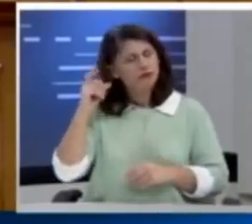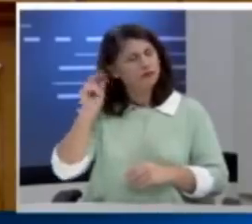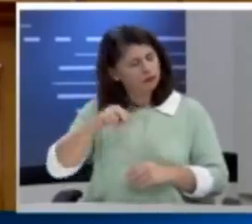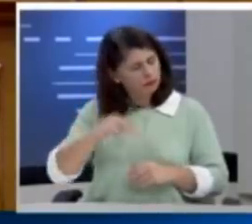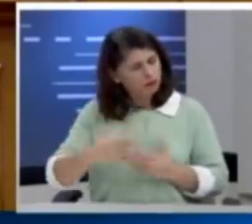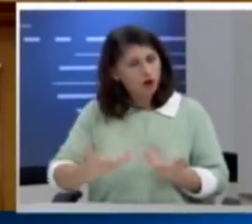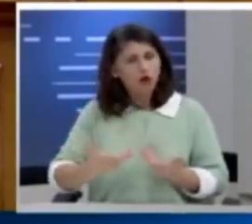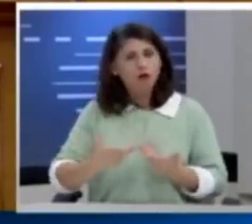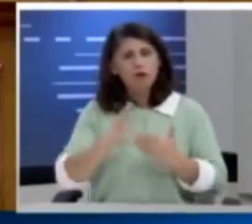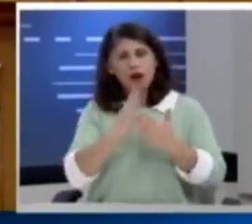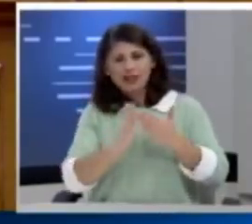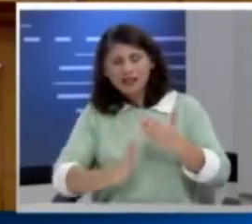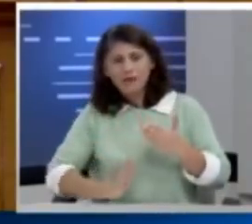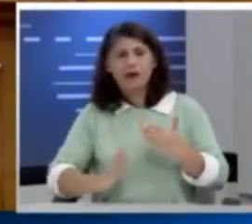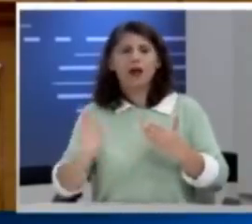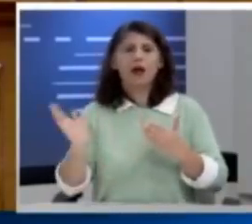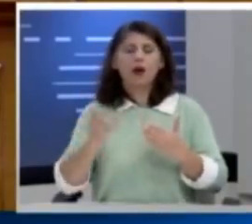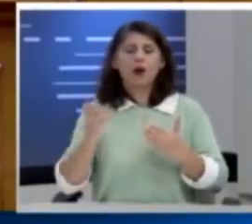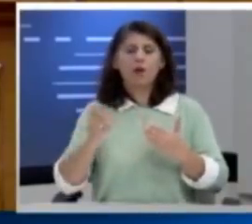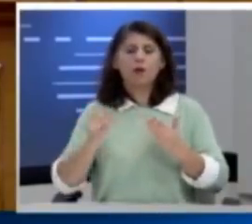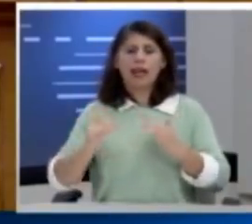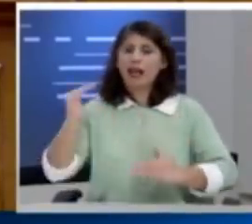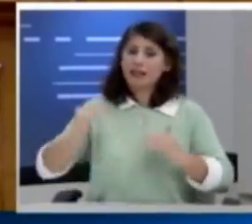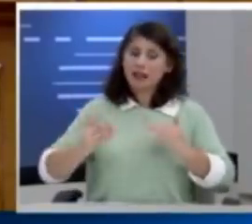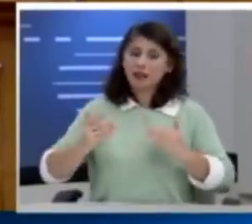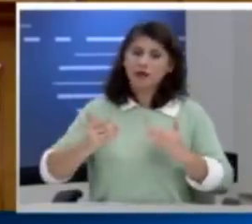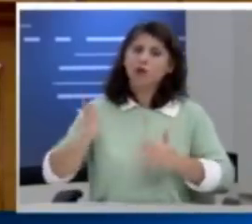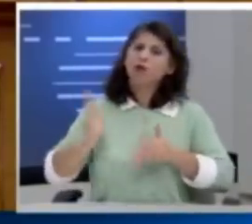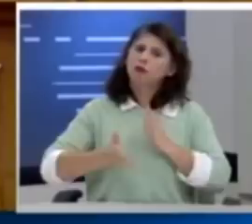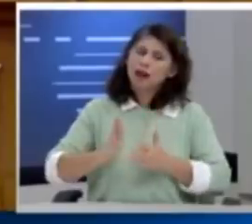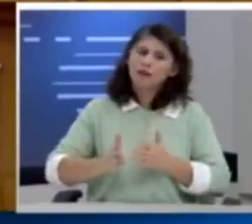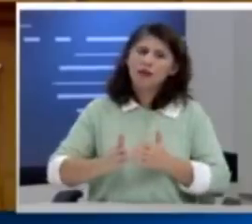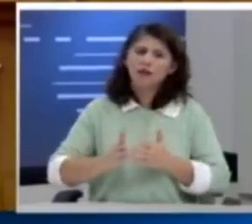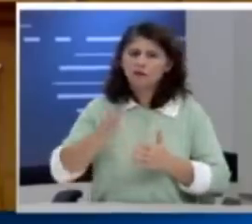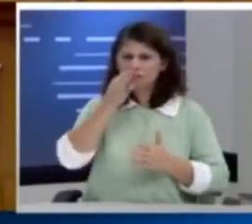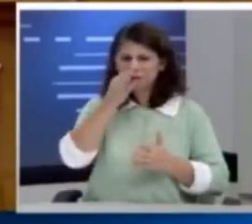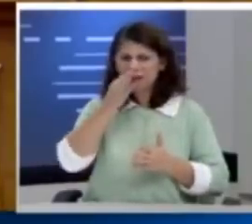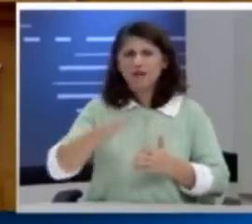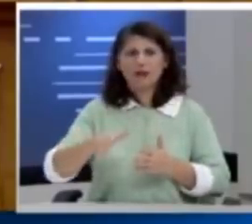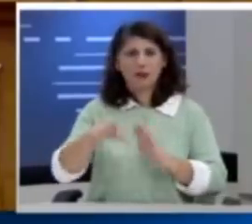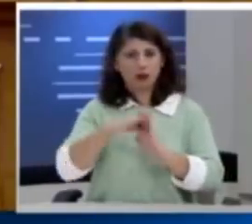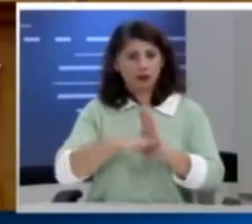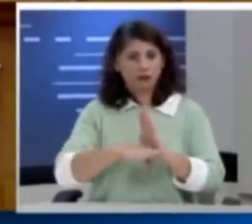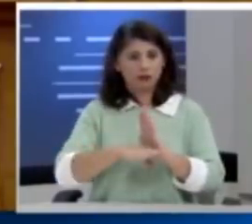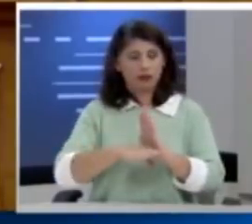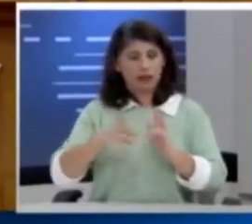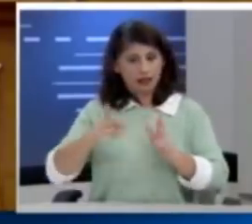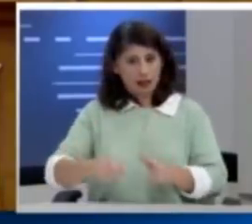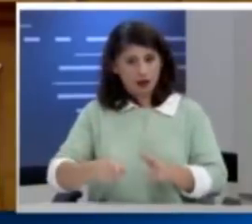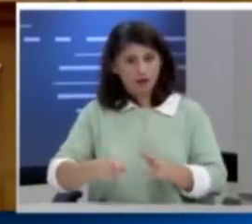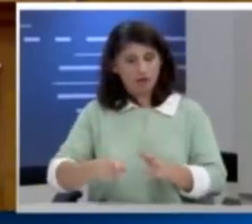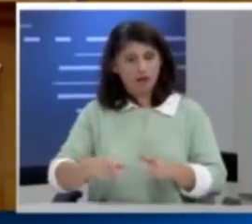το όποιο ρήγμα, την όποια αστάθεια του βάρβαρου και διεφθαρμένου συστήματος για να